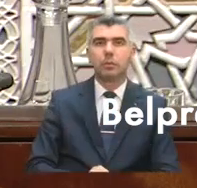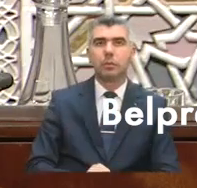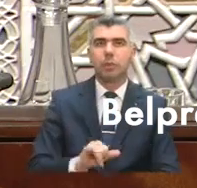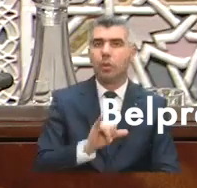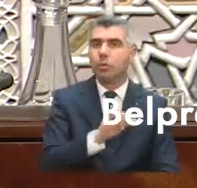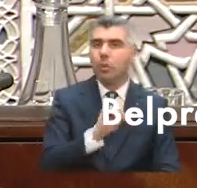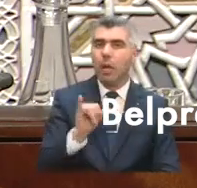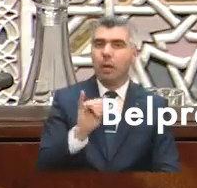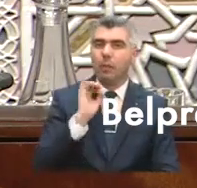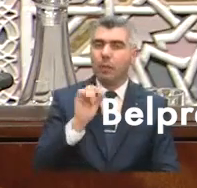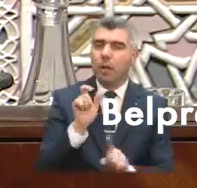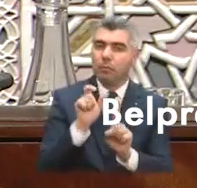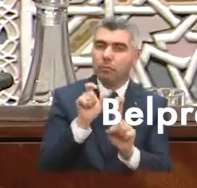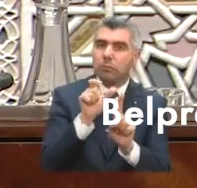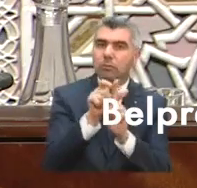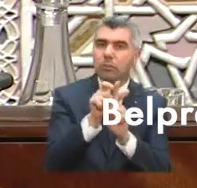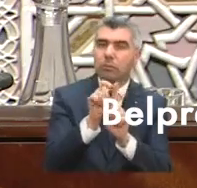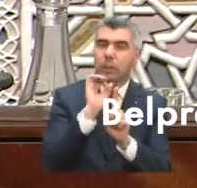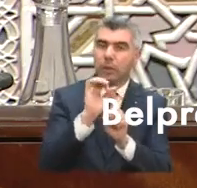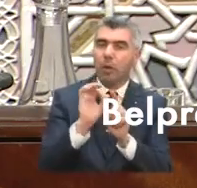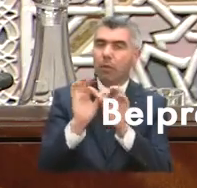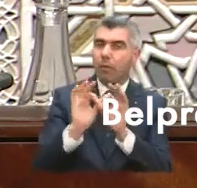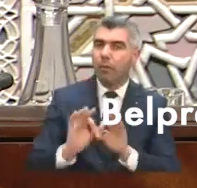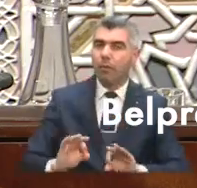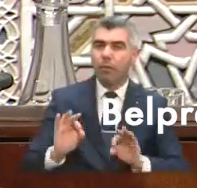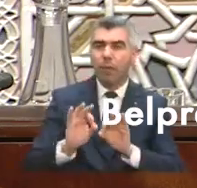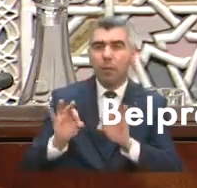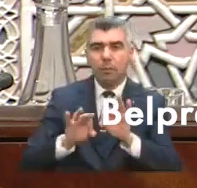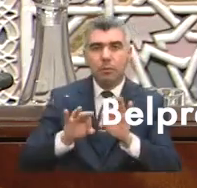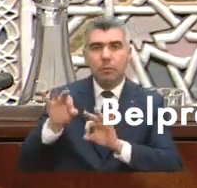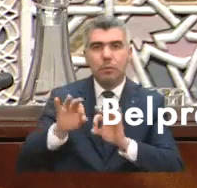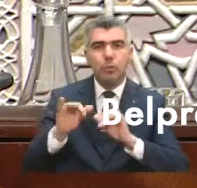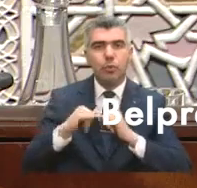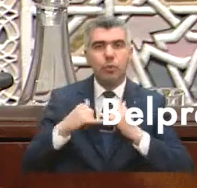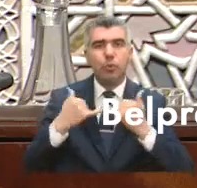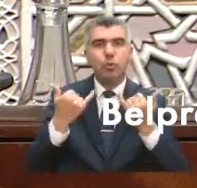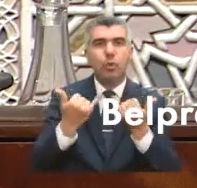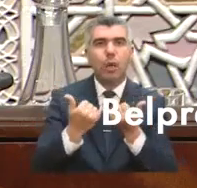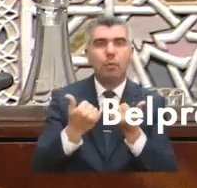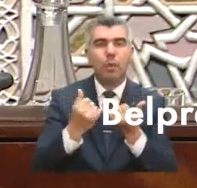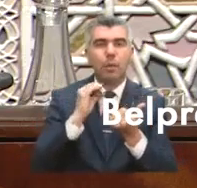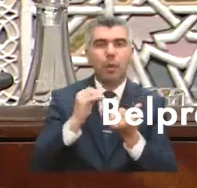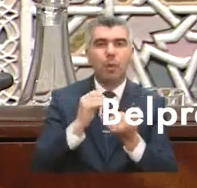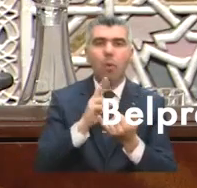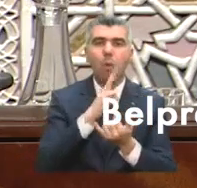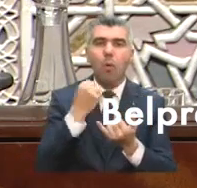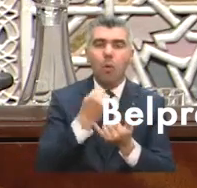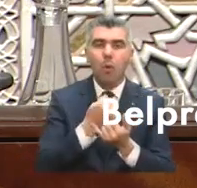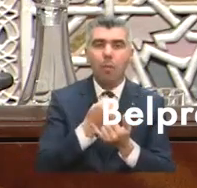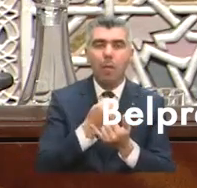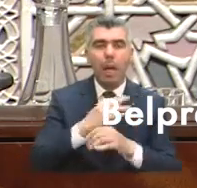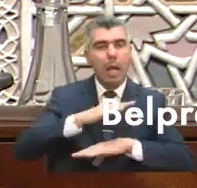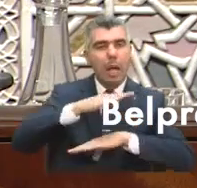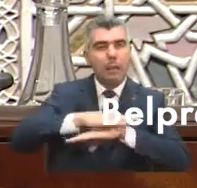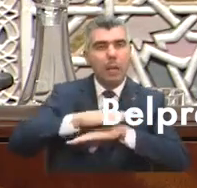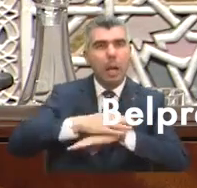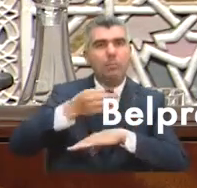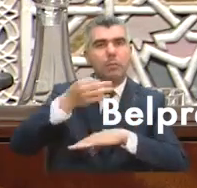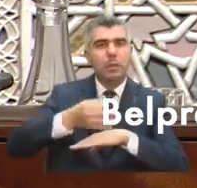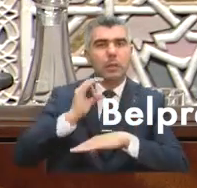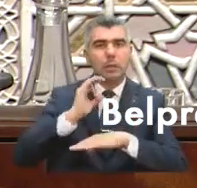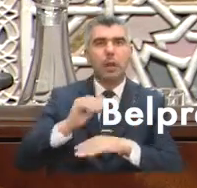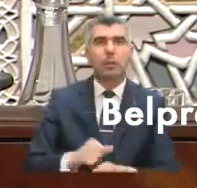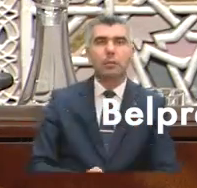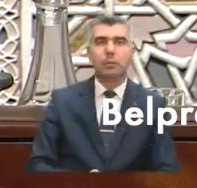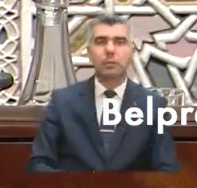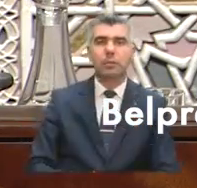هذا التدخل في تسييري للجلسة. الحكومة محترمة وعلى الرأس وعلى الرأس